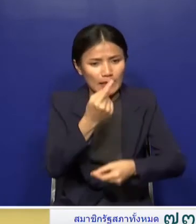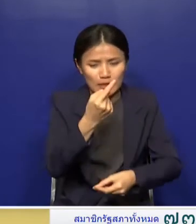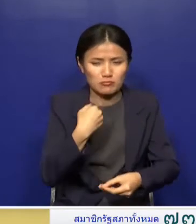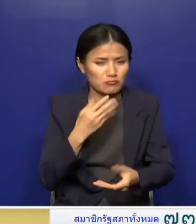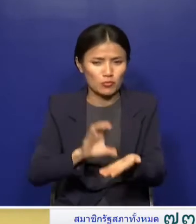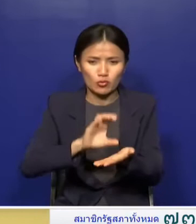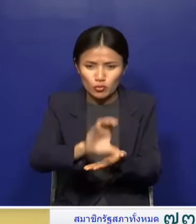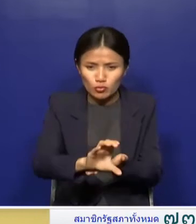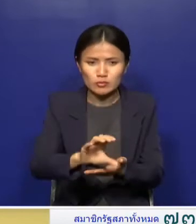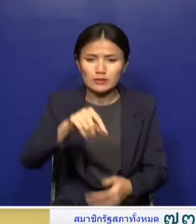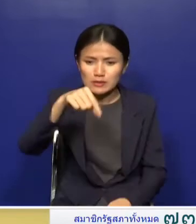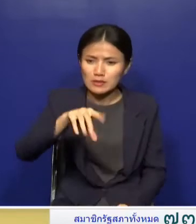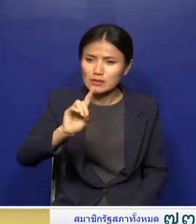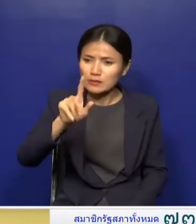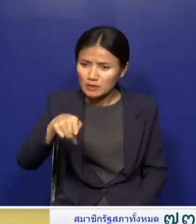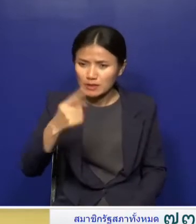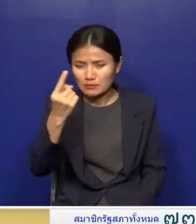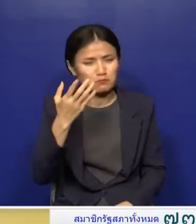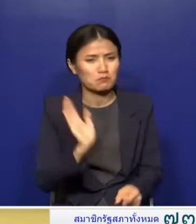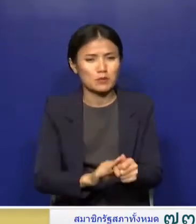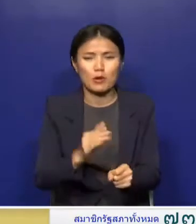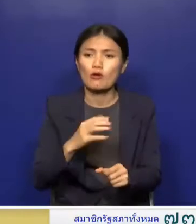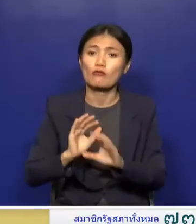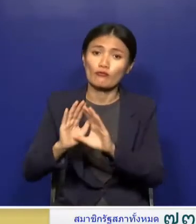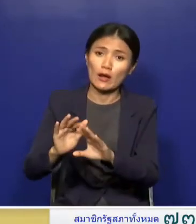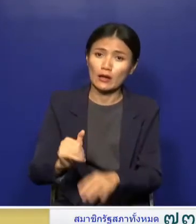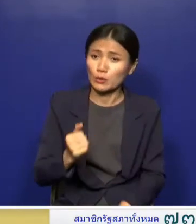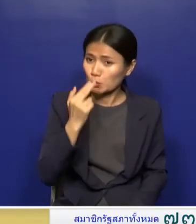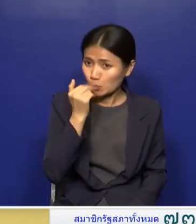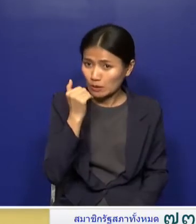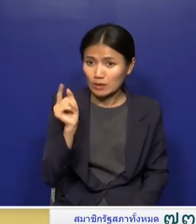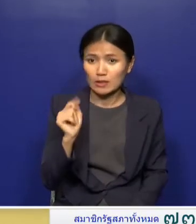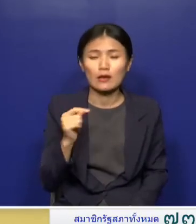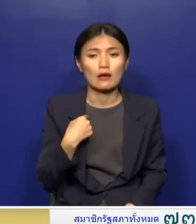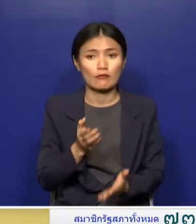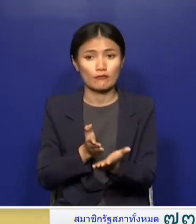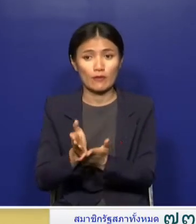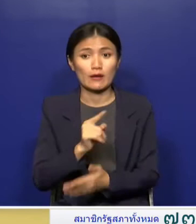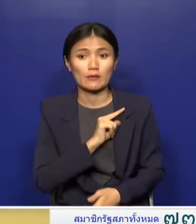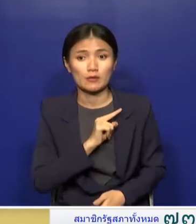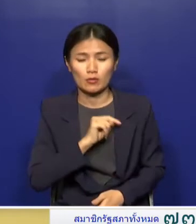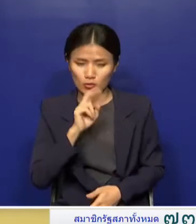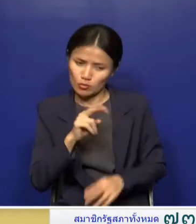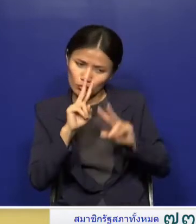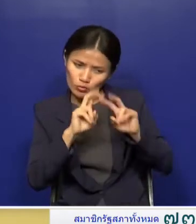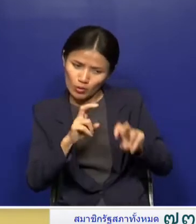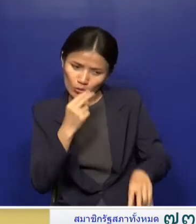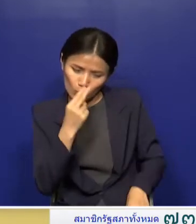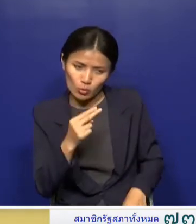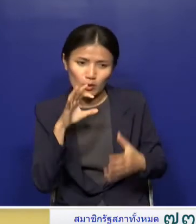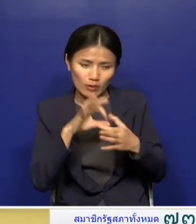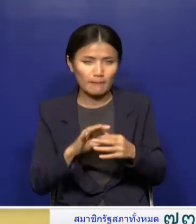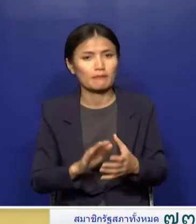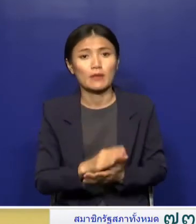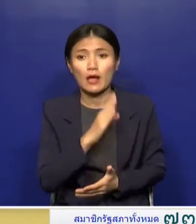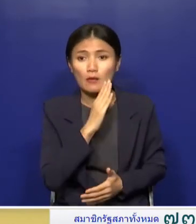เรลงทุนเรื่องของ GDP เทานั้นนะครัผมอยากจะฝากเป็ Ley thousands ให้เควLER C upgradeเพราก้ทางด้านข